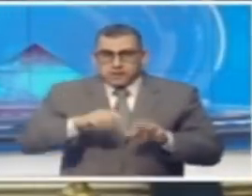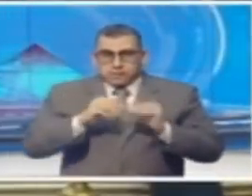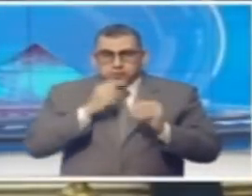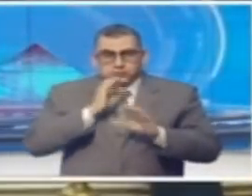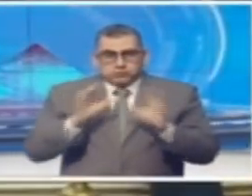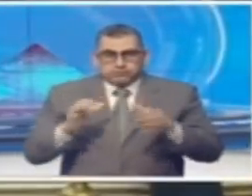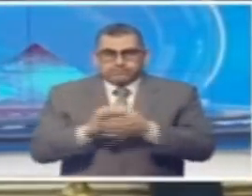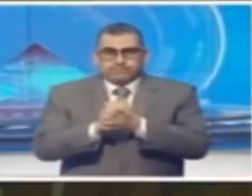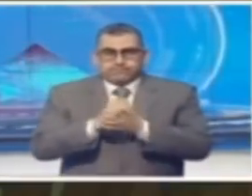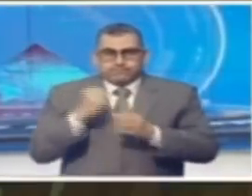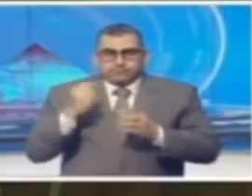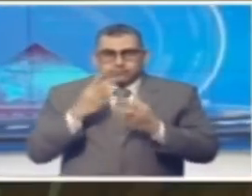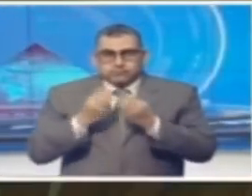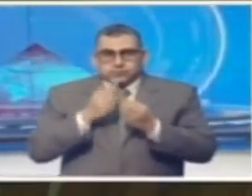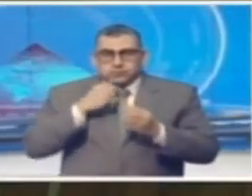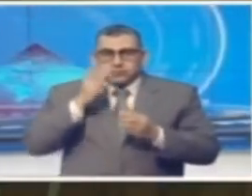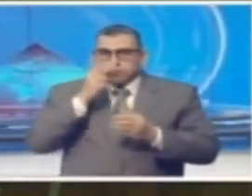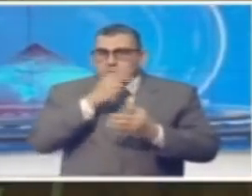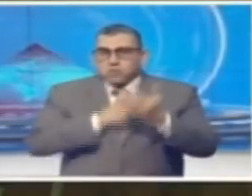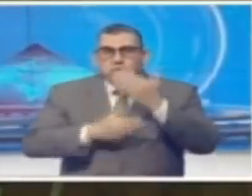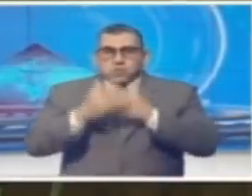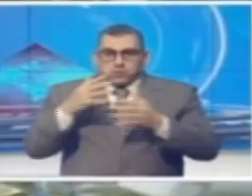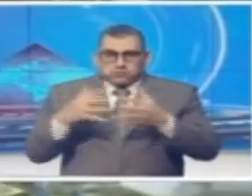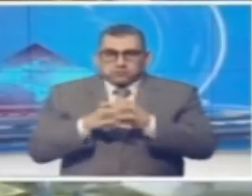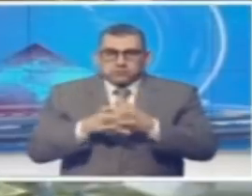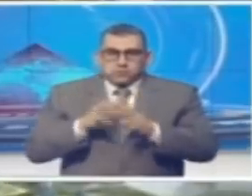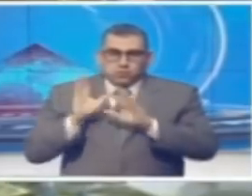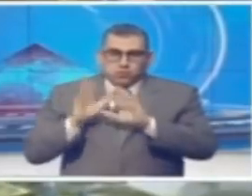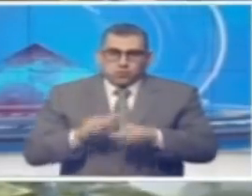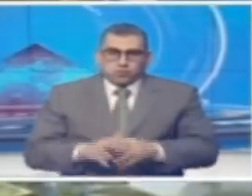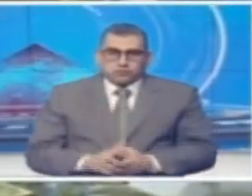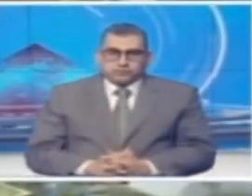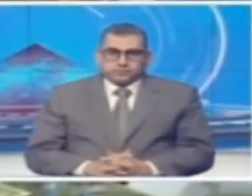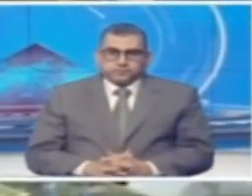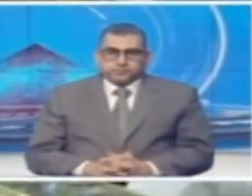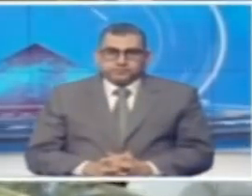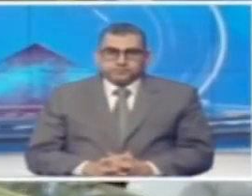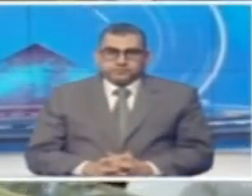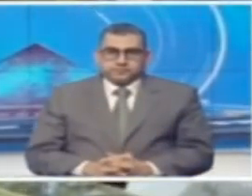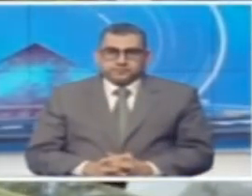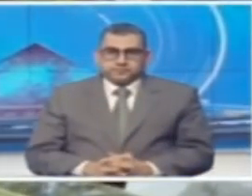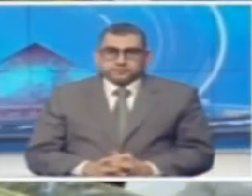المصري ووحدته التي ميزته عبر التاريخ.